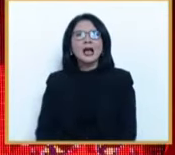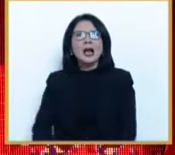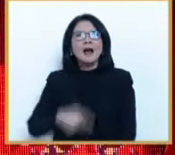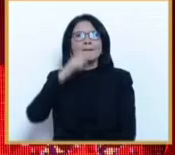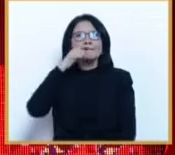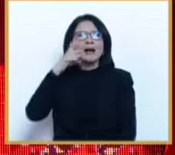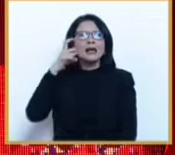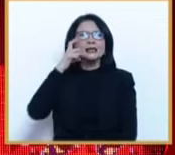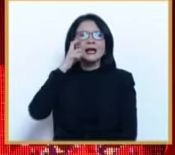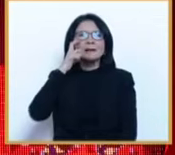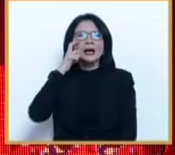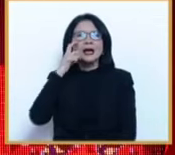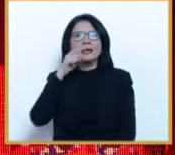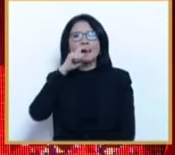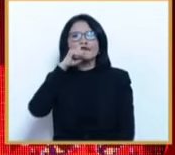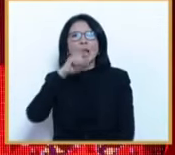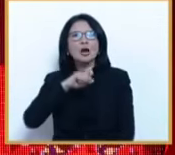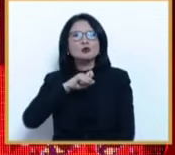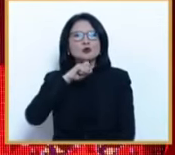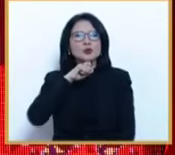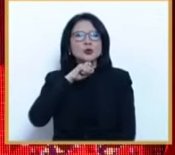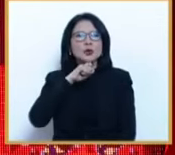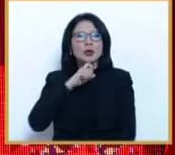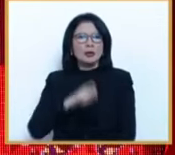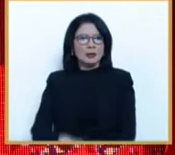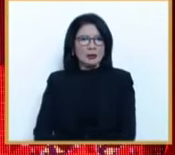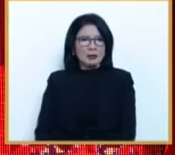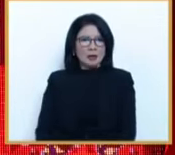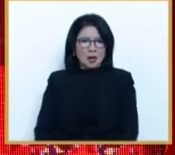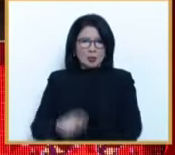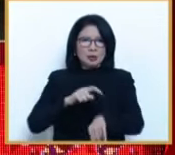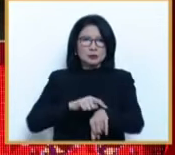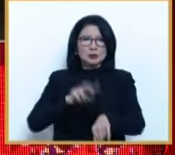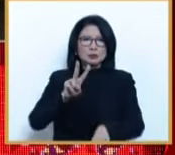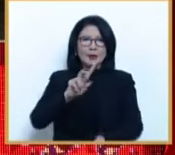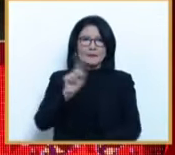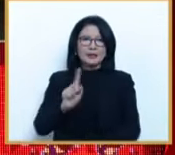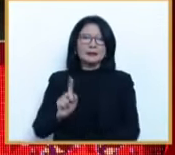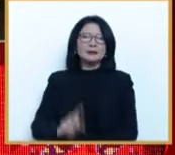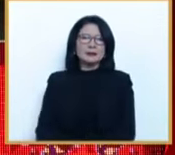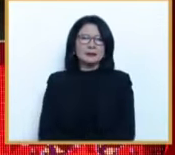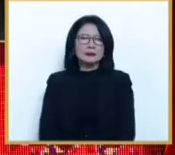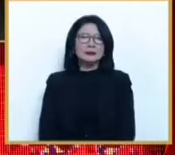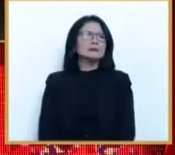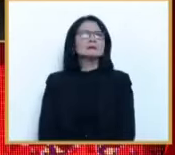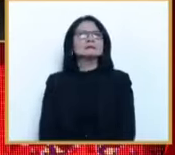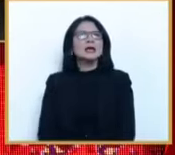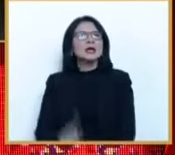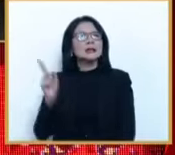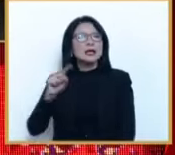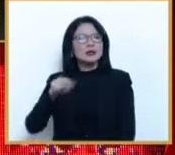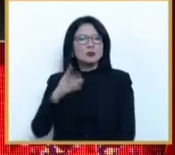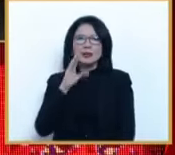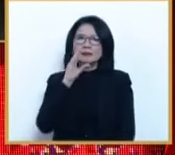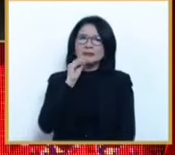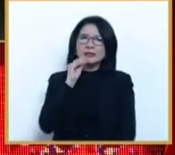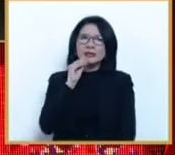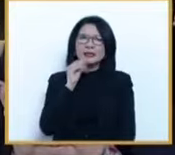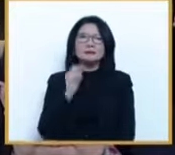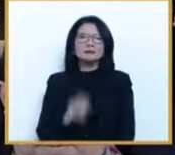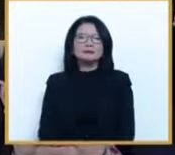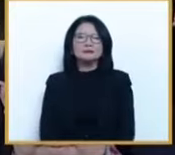prekun dan juga bapak Kun Wardana waktunya 2 menit dari Anda berbicara kami